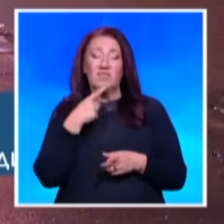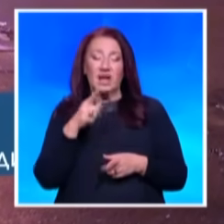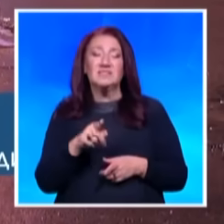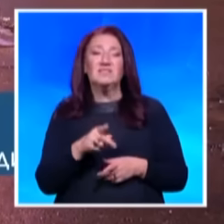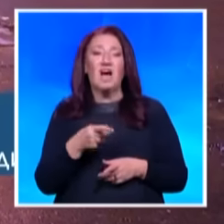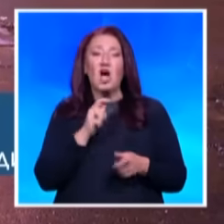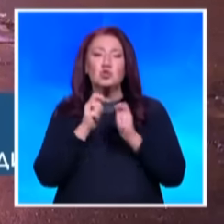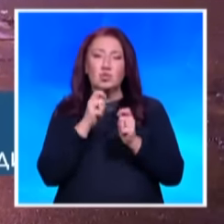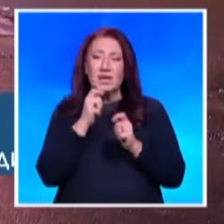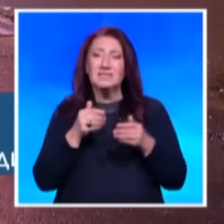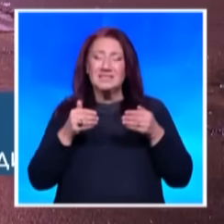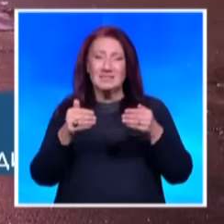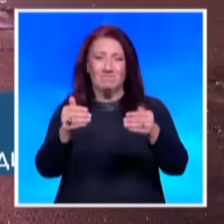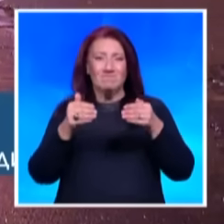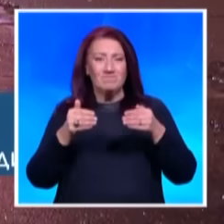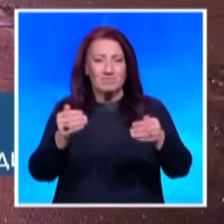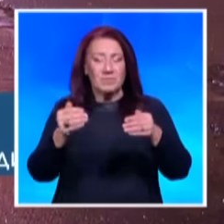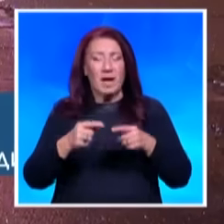полицията все по-назад и по-назад.